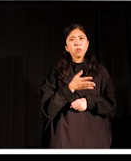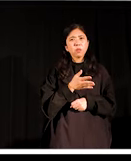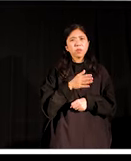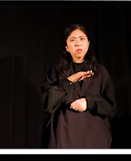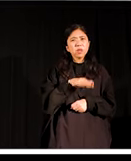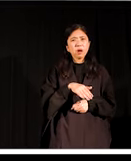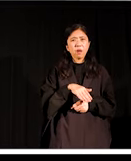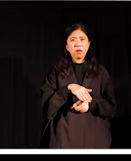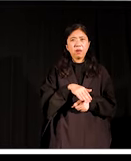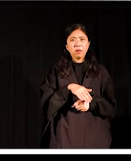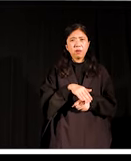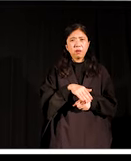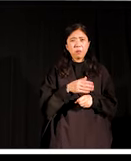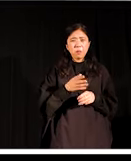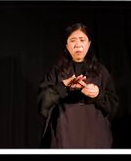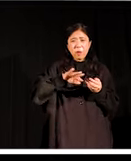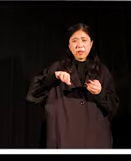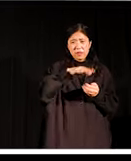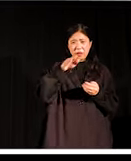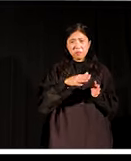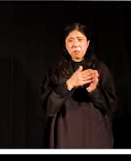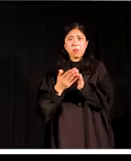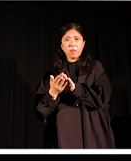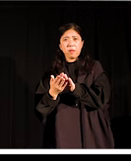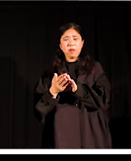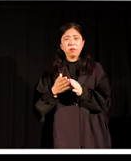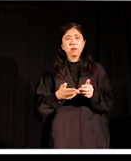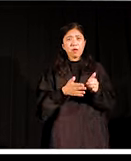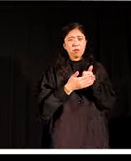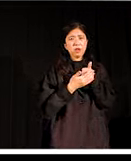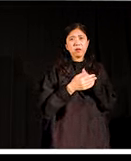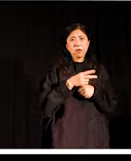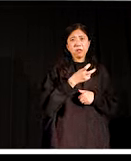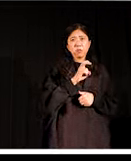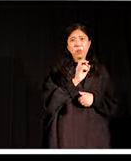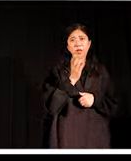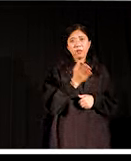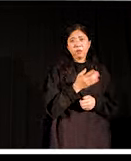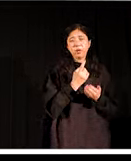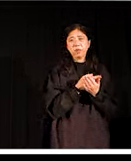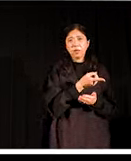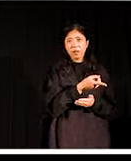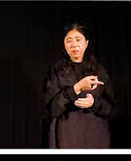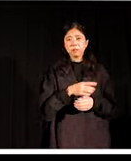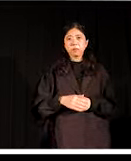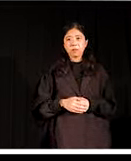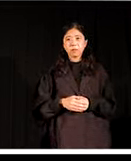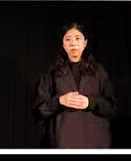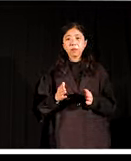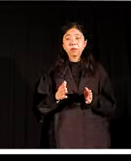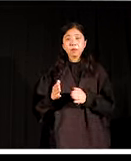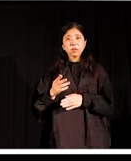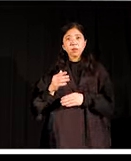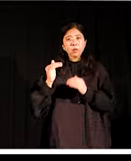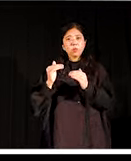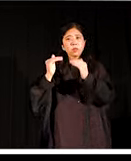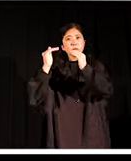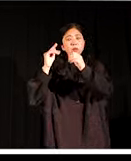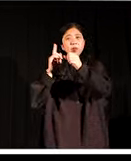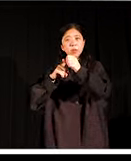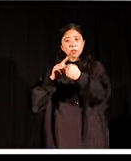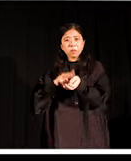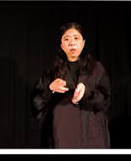いったあの大きいあのギャップがありますで私たちの病院2016年にまず大人の方対象に病院立てたん